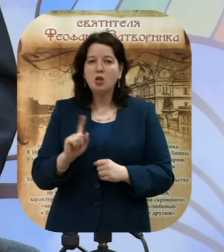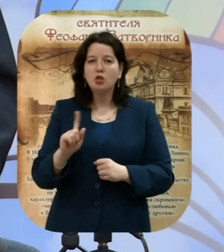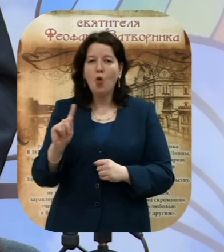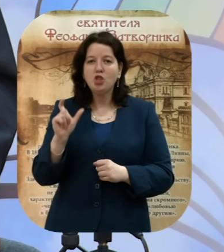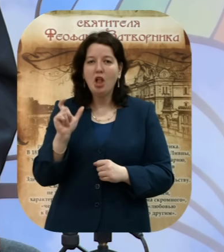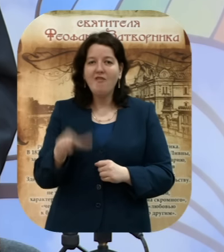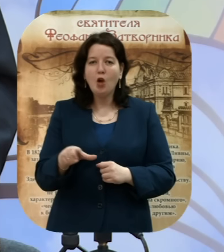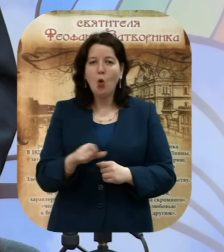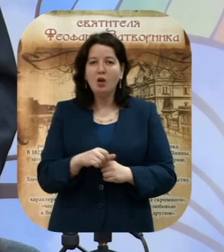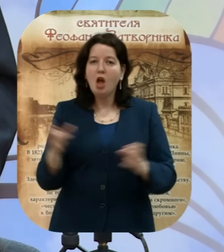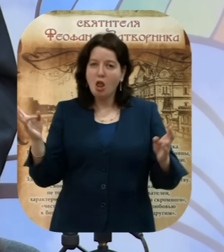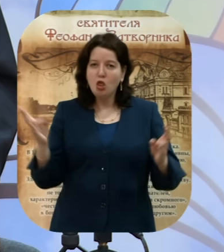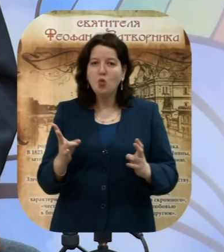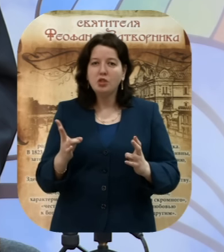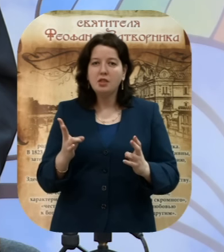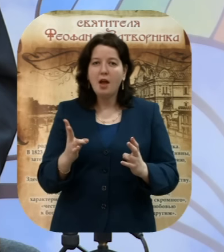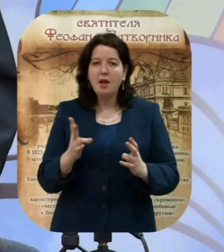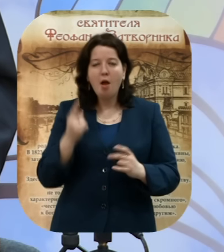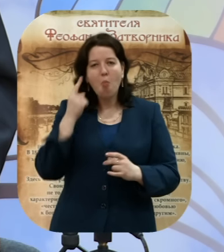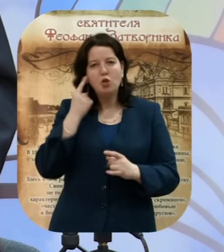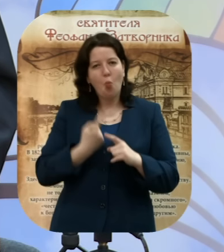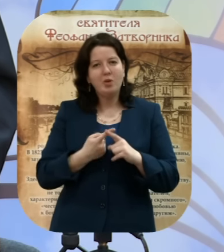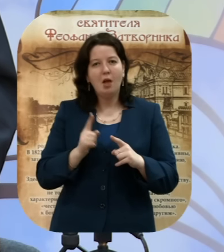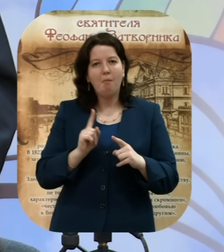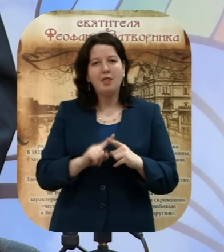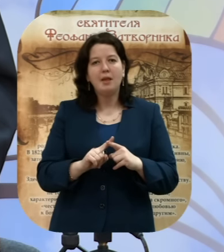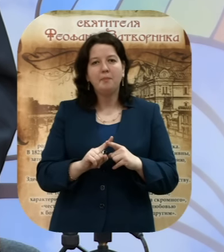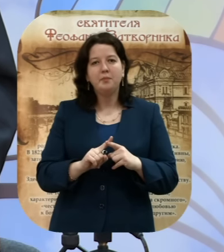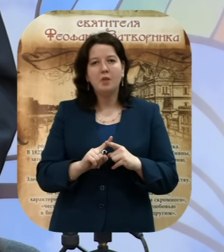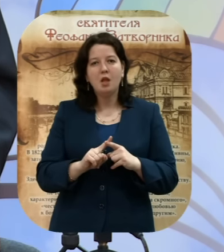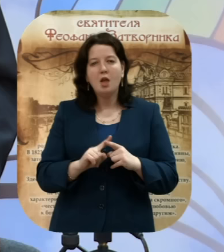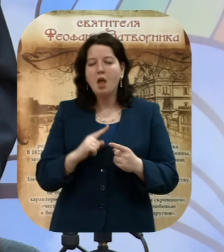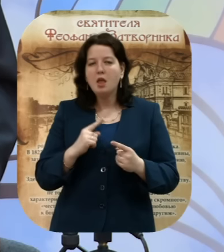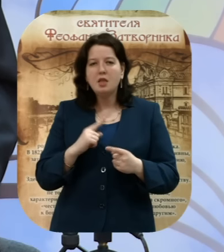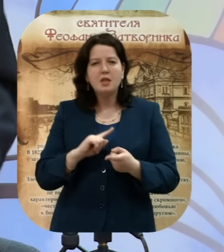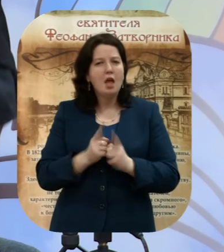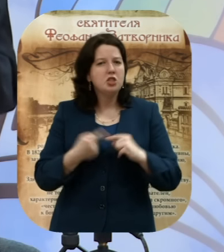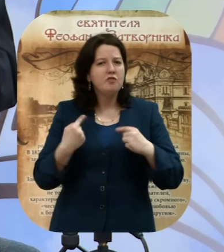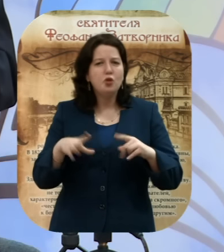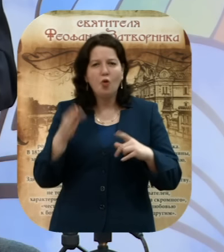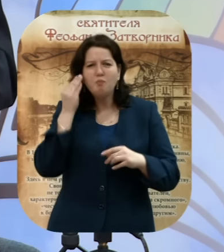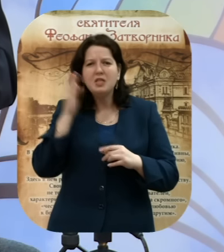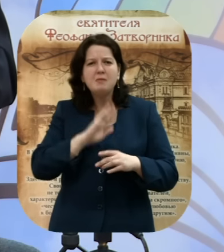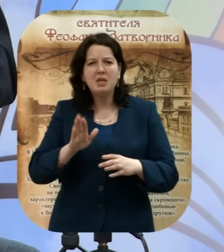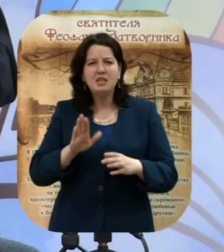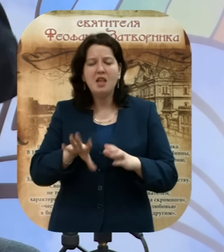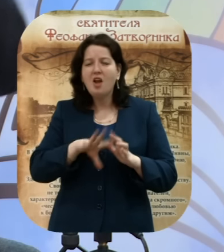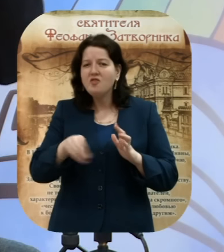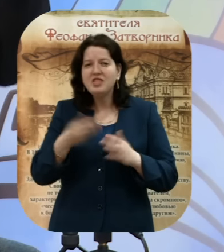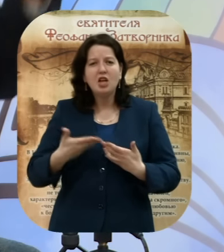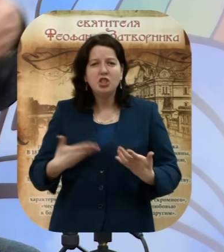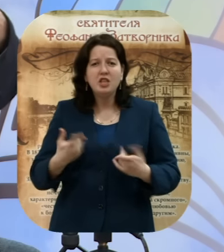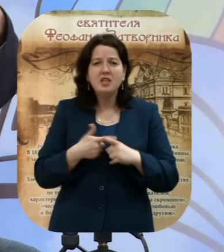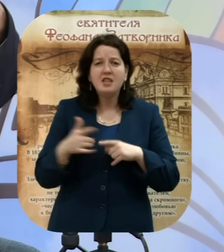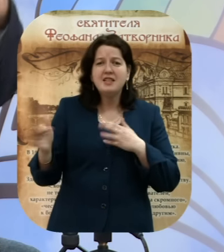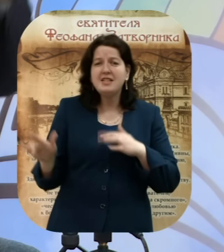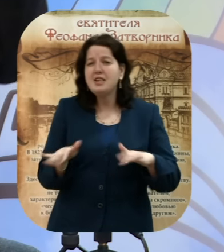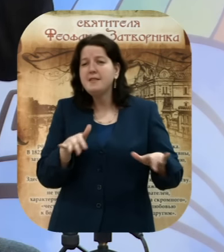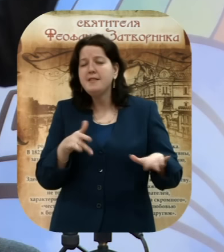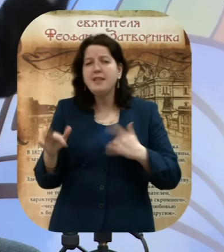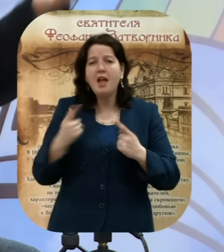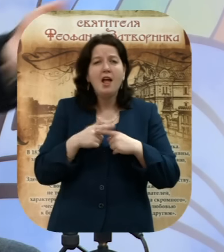человеку надо именно подумать об этом. Иначе все бессмысливается, вся наша жизнь. Это вся эта канитель,